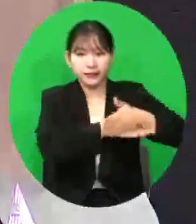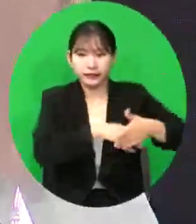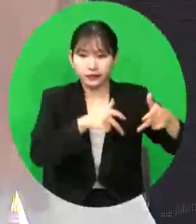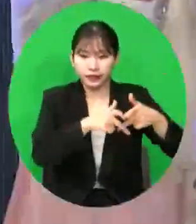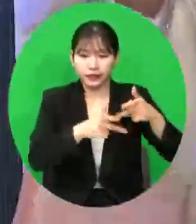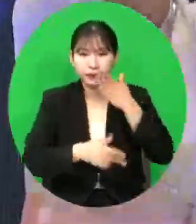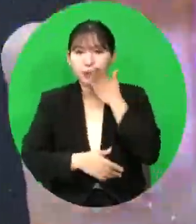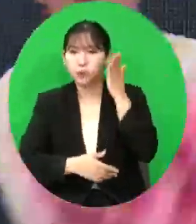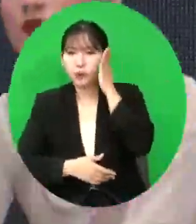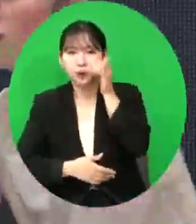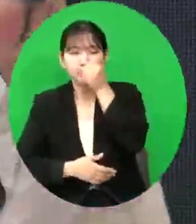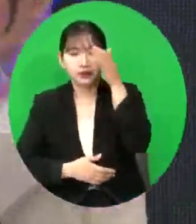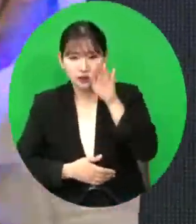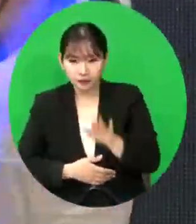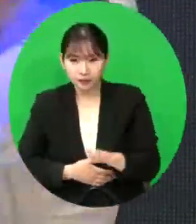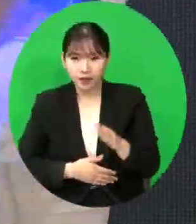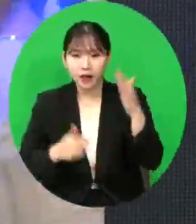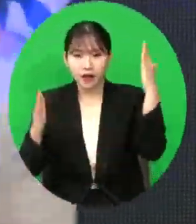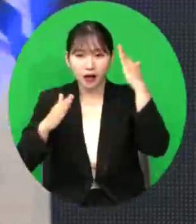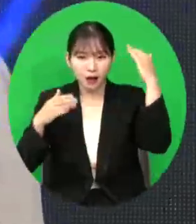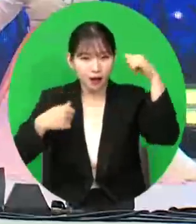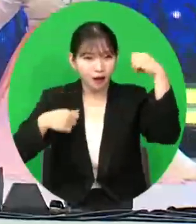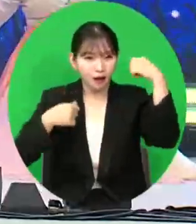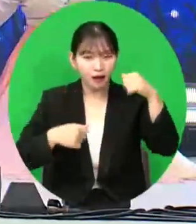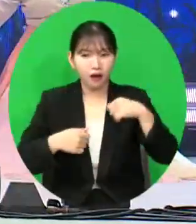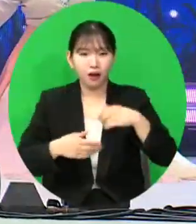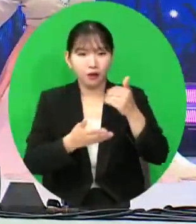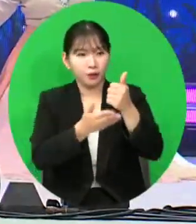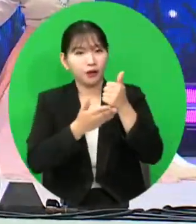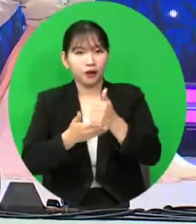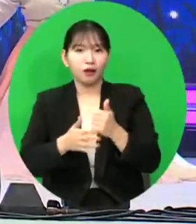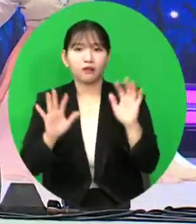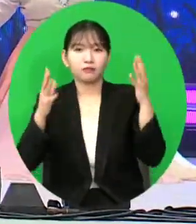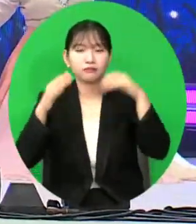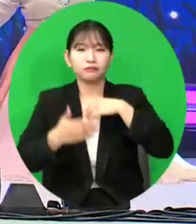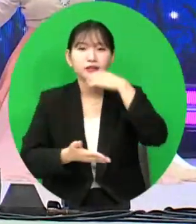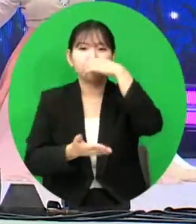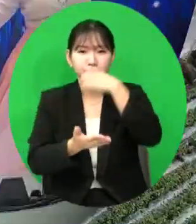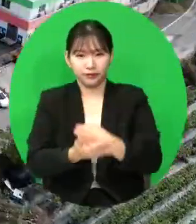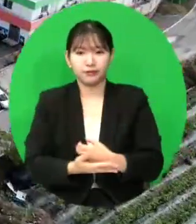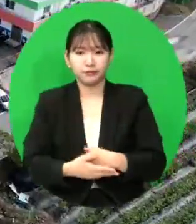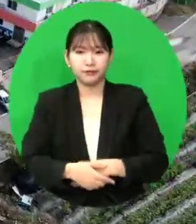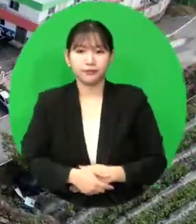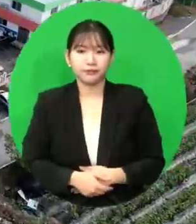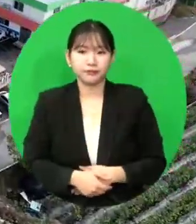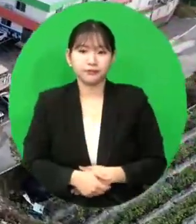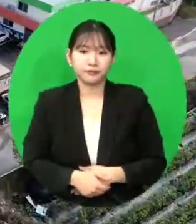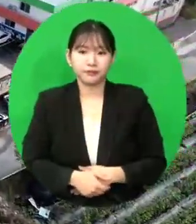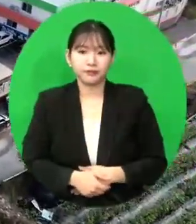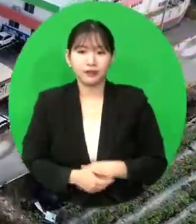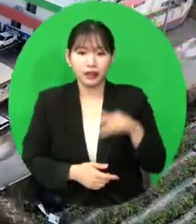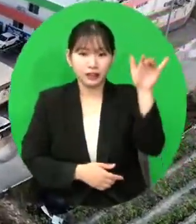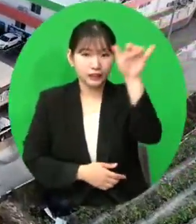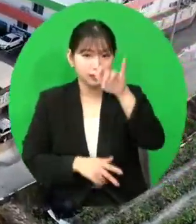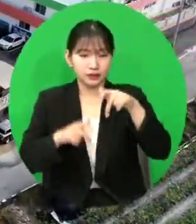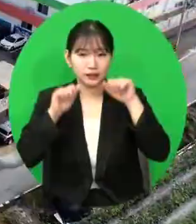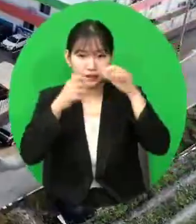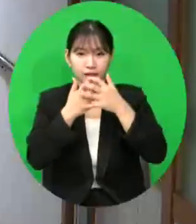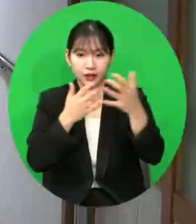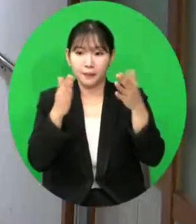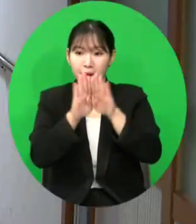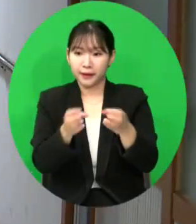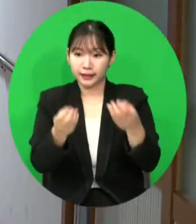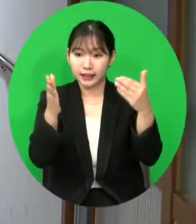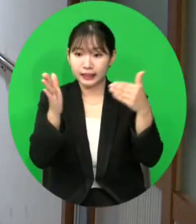청각장애가 있지만 학생들의 열연에 관중석에서는 감동의 박수가 터져나왔습니다. 전국 장애인체전